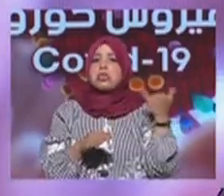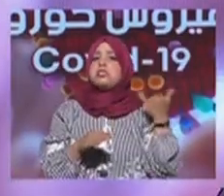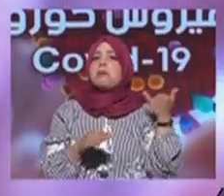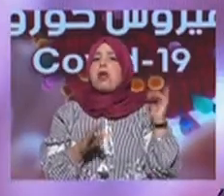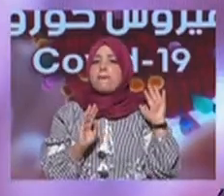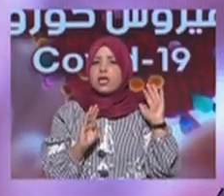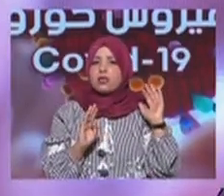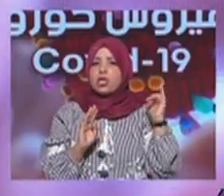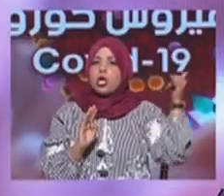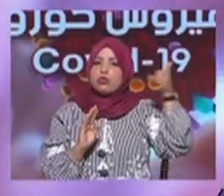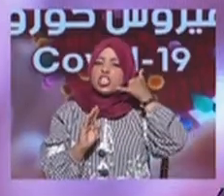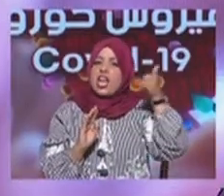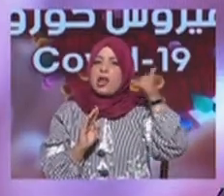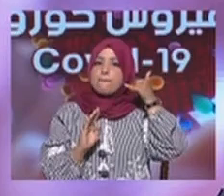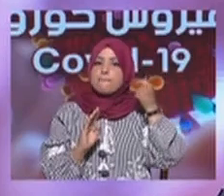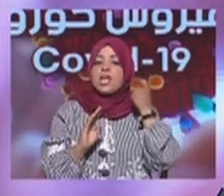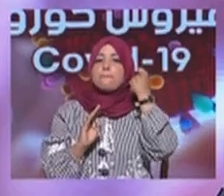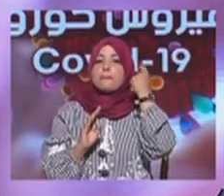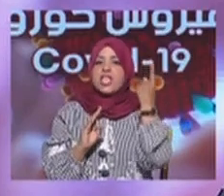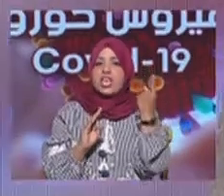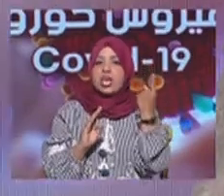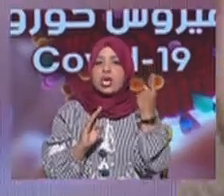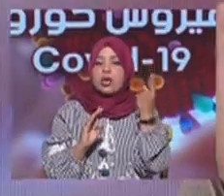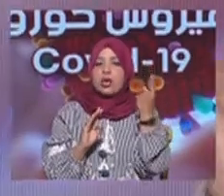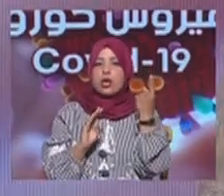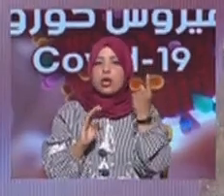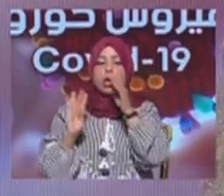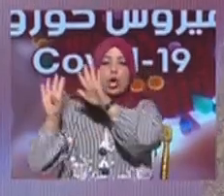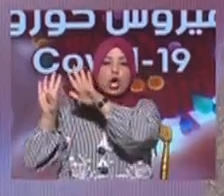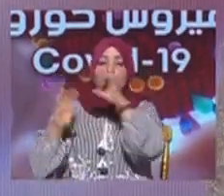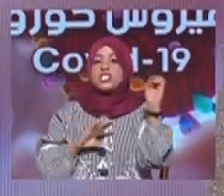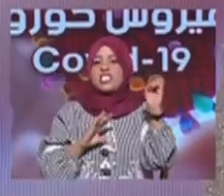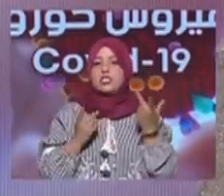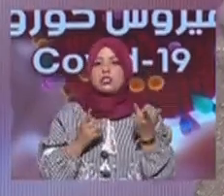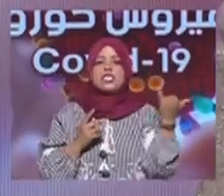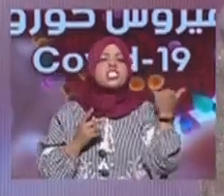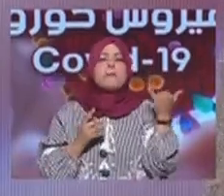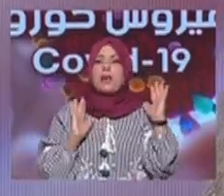لي زورجونس بوغ باش نحبوا احنا تويك في الدكتور. عندي سؤال، احنا في الكونفينمون